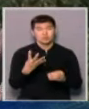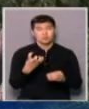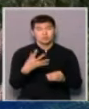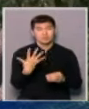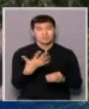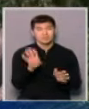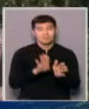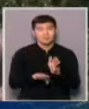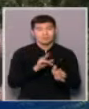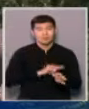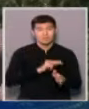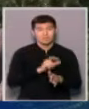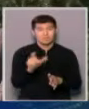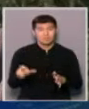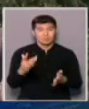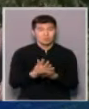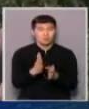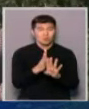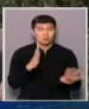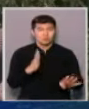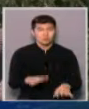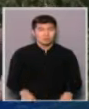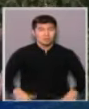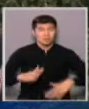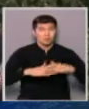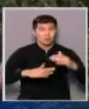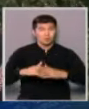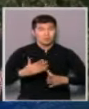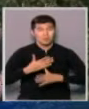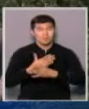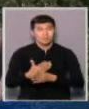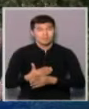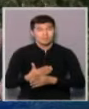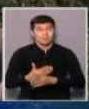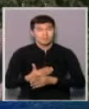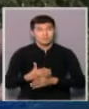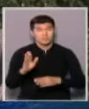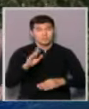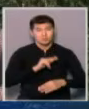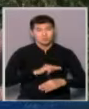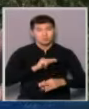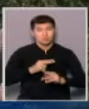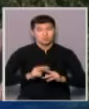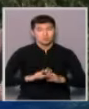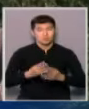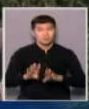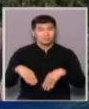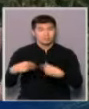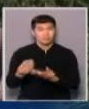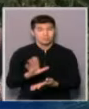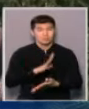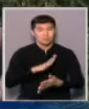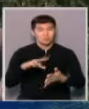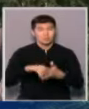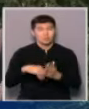жұмыссыз тіркеліп тұр. Енді оларды қолдау бағытында жұмыспен қамту шаралары оларға ұсынылды.